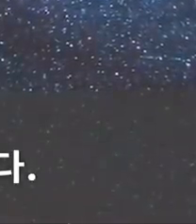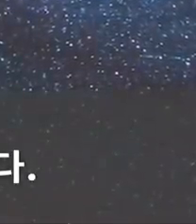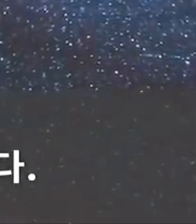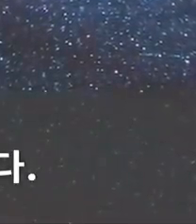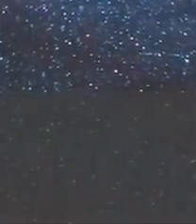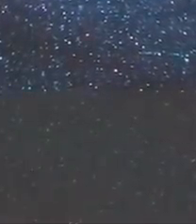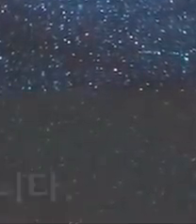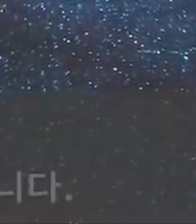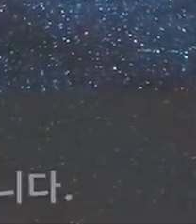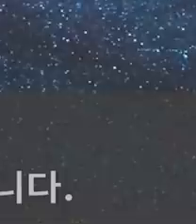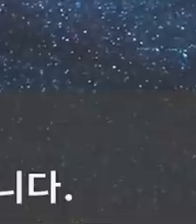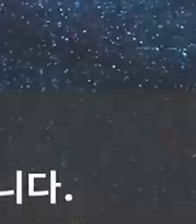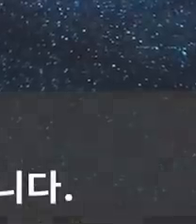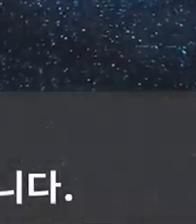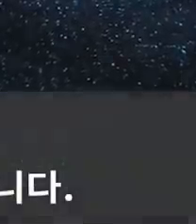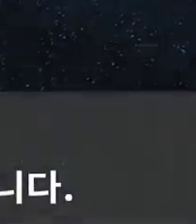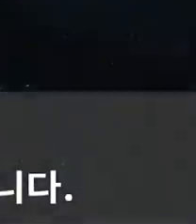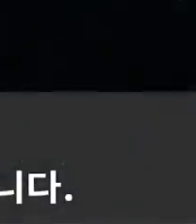으